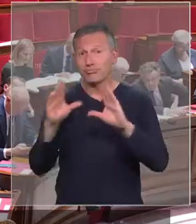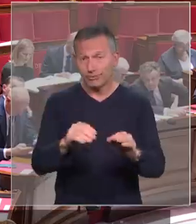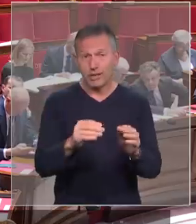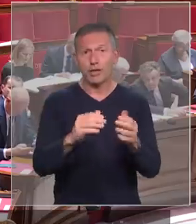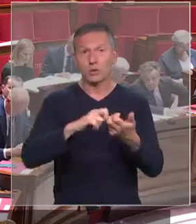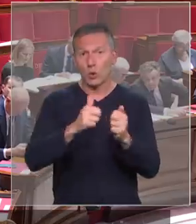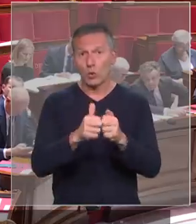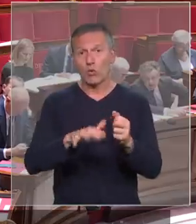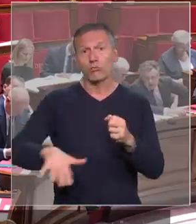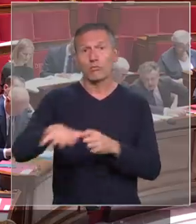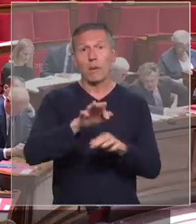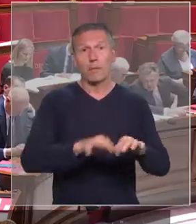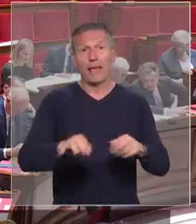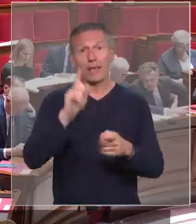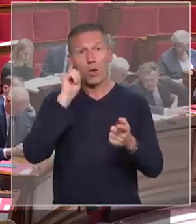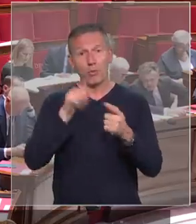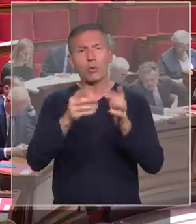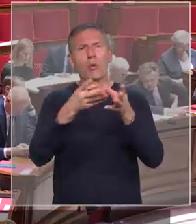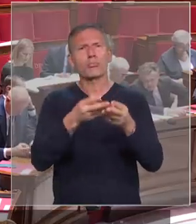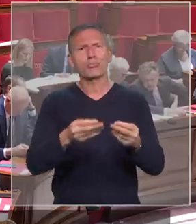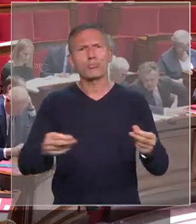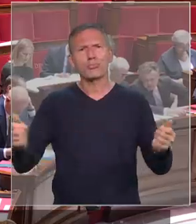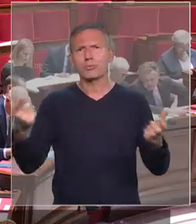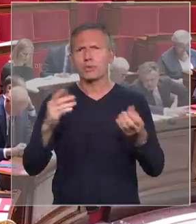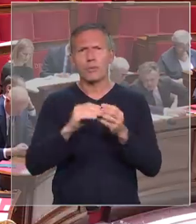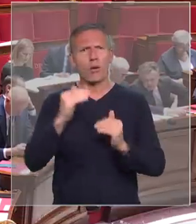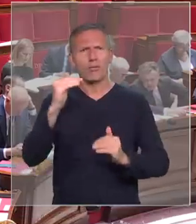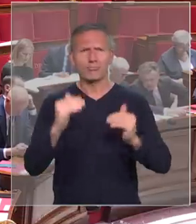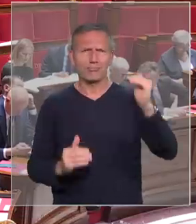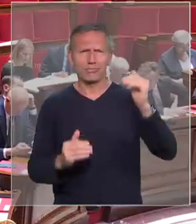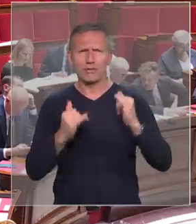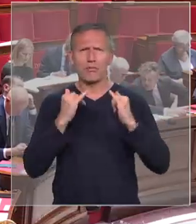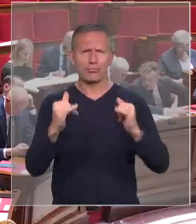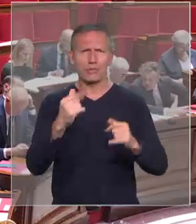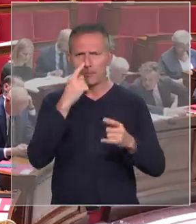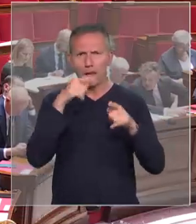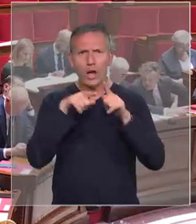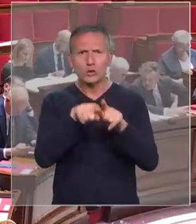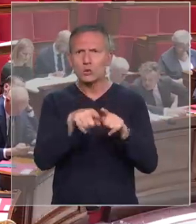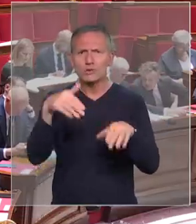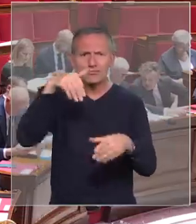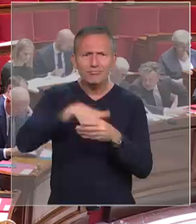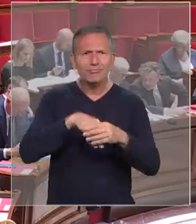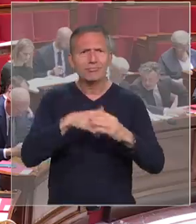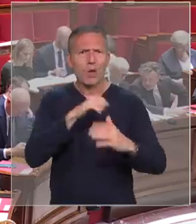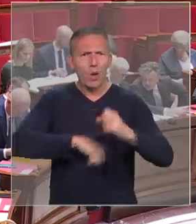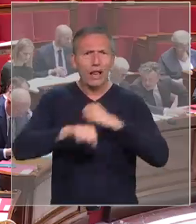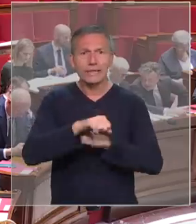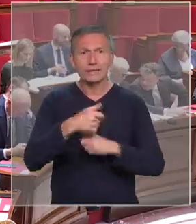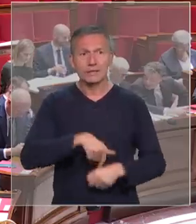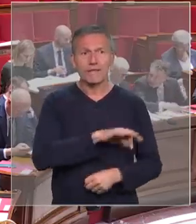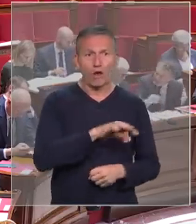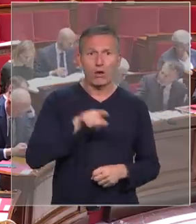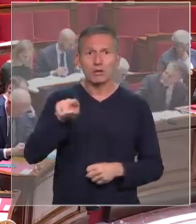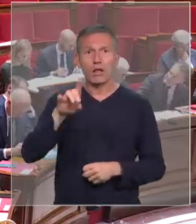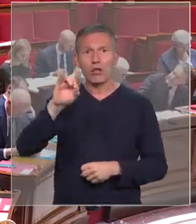structures dans nos pays afin de résorber cette trop importante et grave inégalité structurelle entre l'Hexagone et